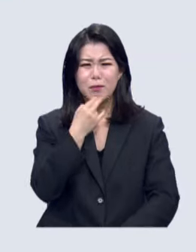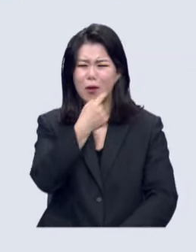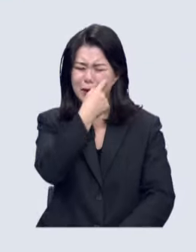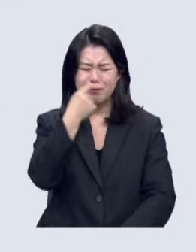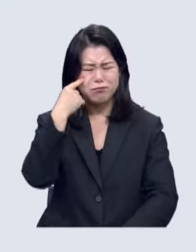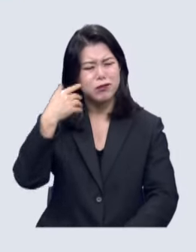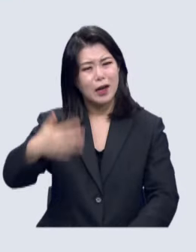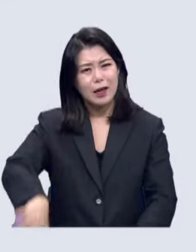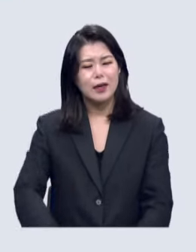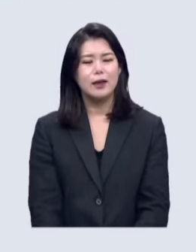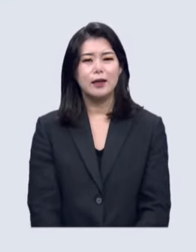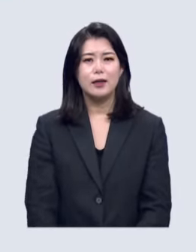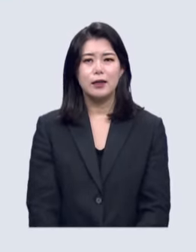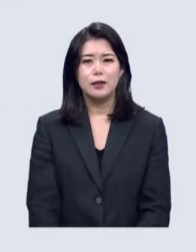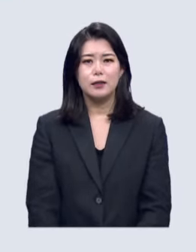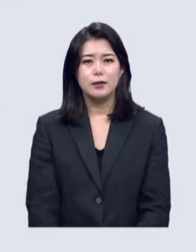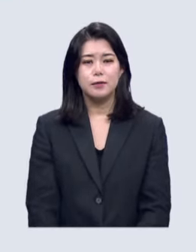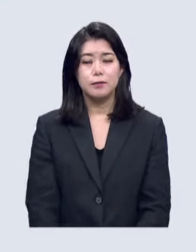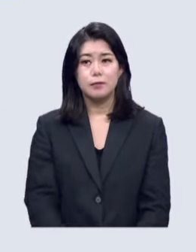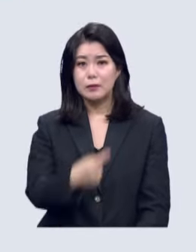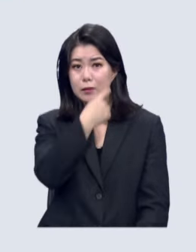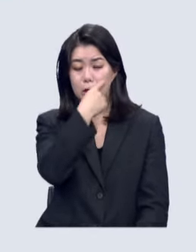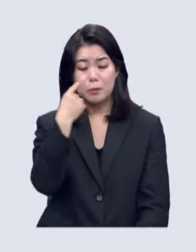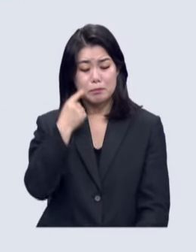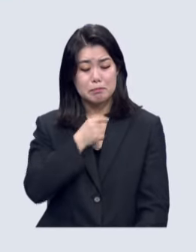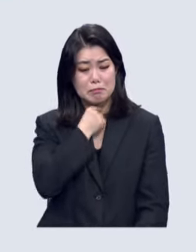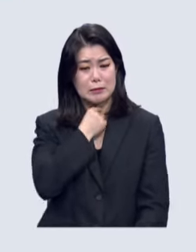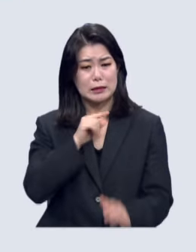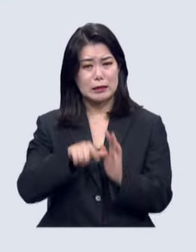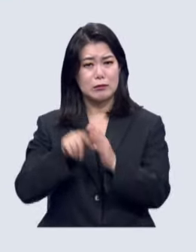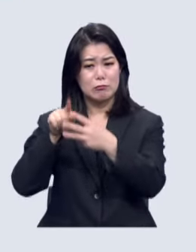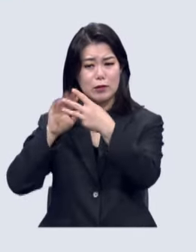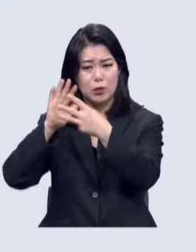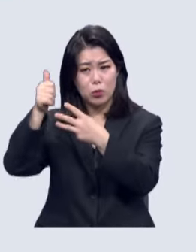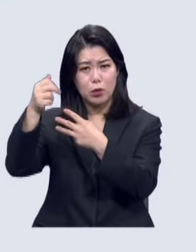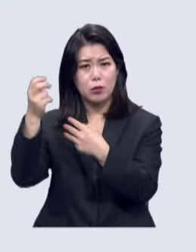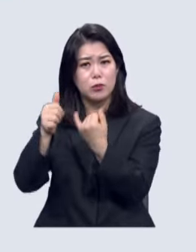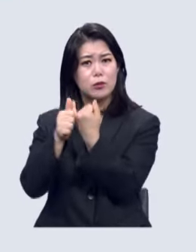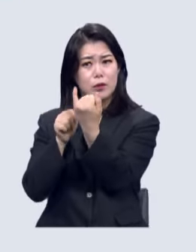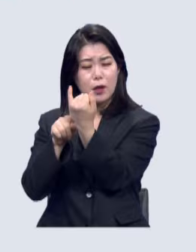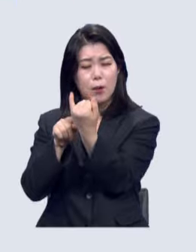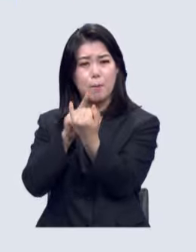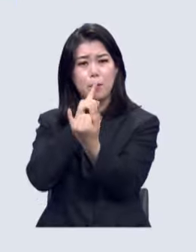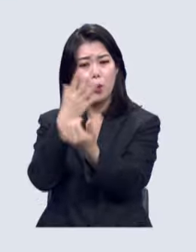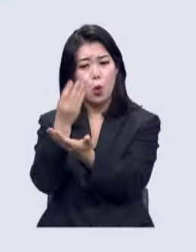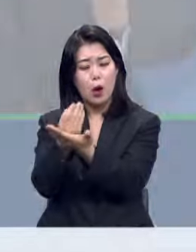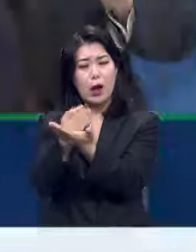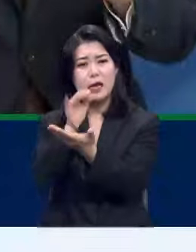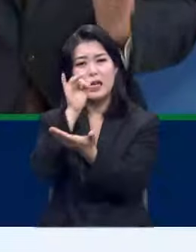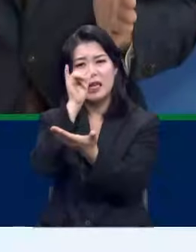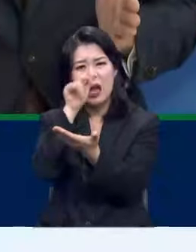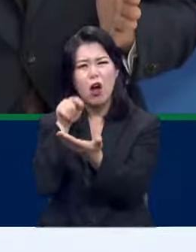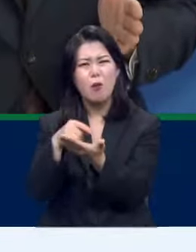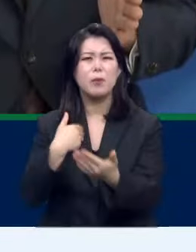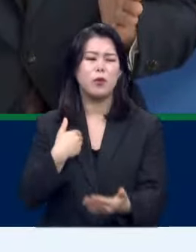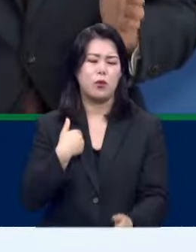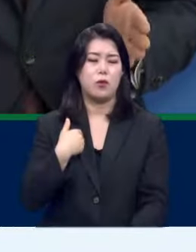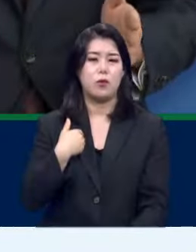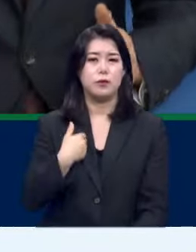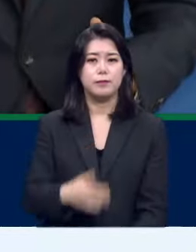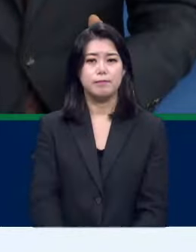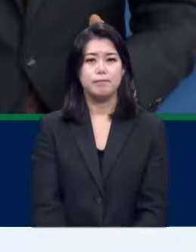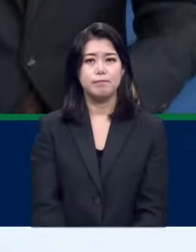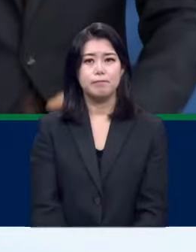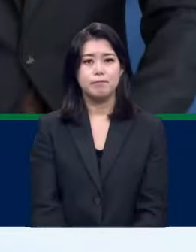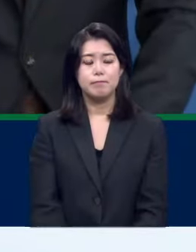내용이다 저것까지 확인되기 위해서는 어 윤석열 대통령이나 김여사의 목소리가 당긴 녹취가 필요할 것이다라는게